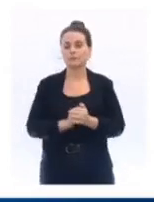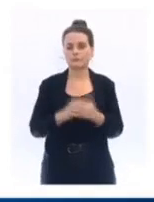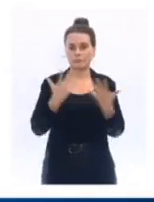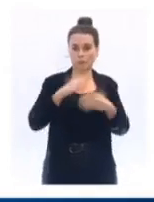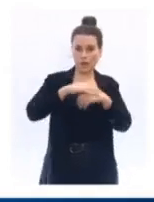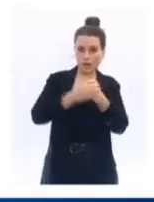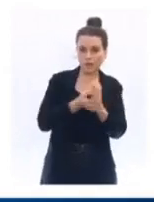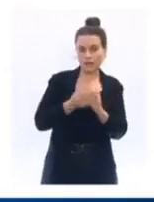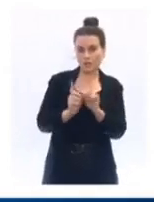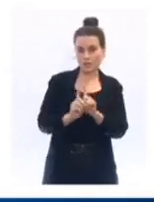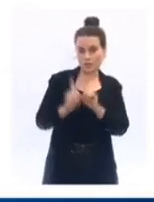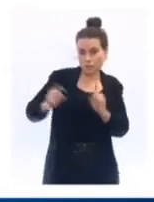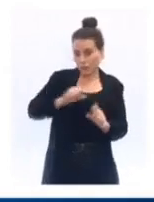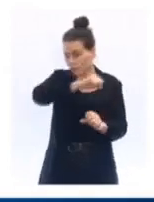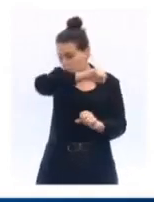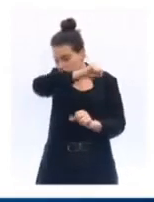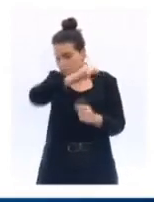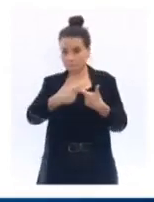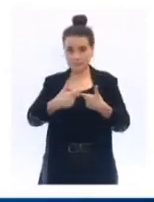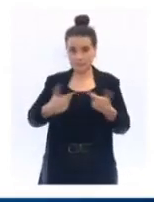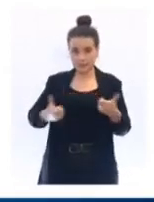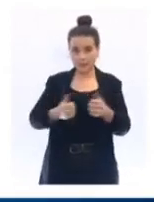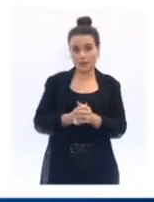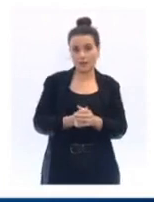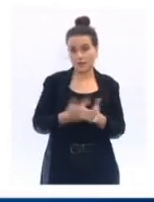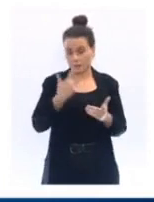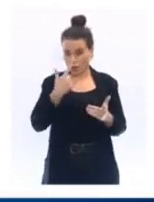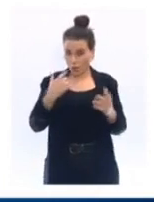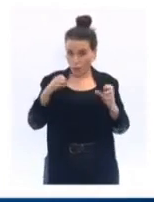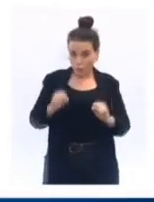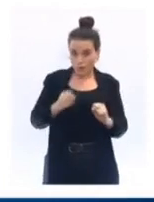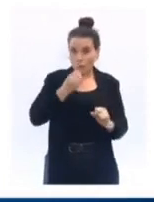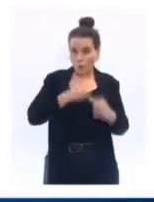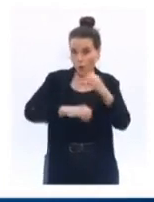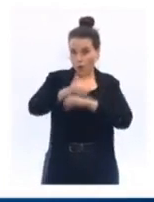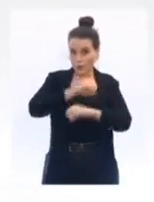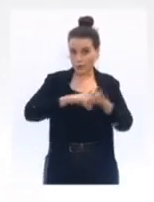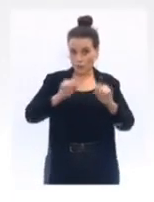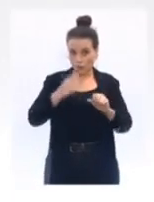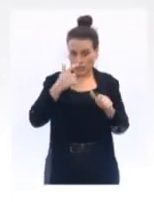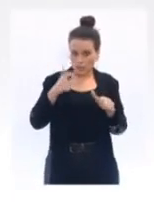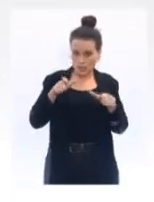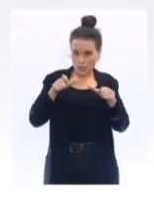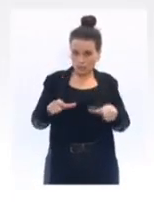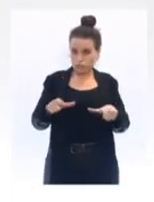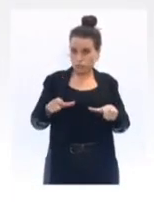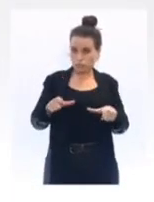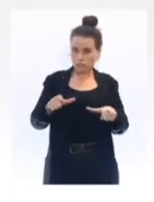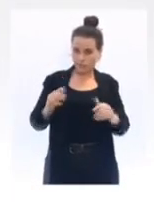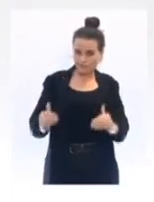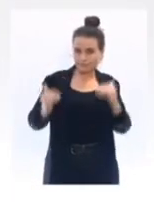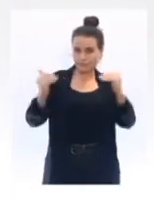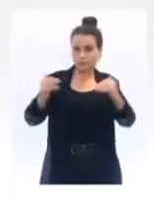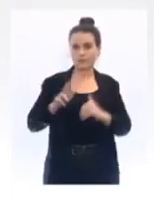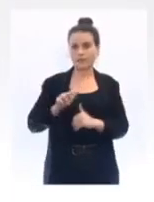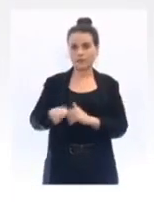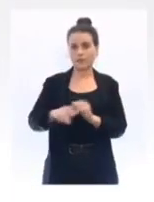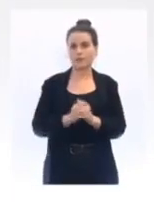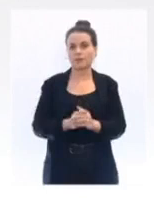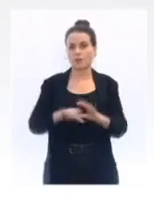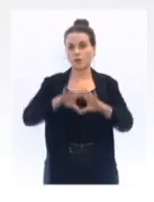mesures sanitaires s'appliqueront pour l'accueil périscolaire des enfants dont le Premier ministre a parlé. Et c'est donc les mêmes règles que l'on retrouvera dans